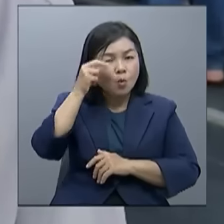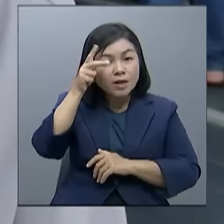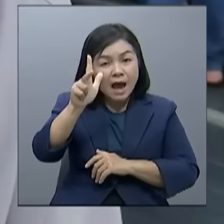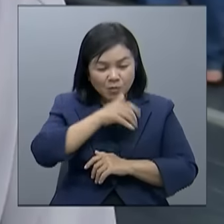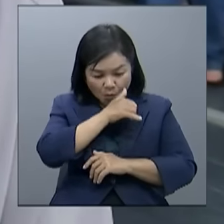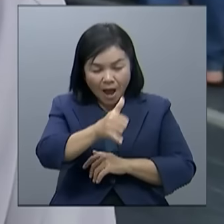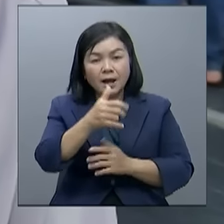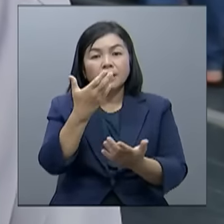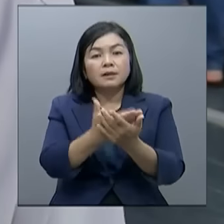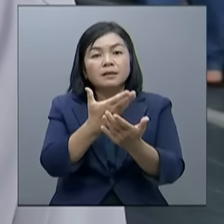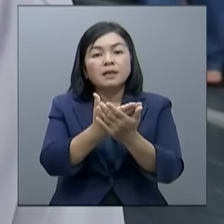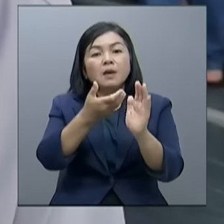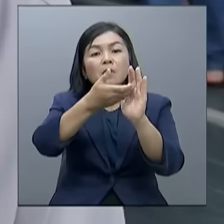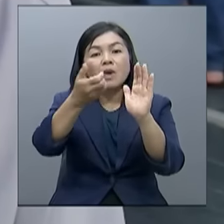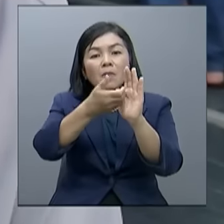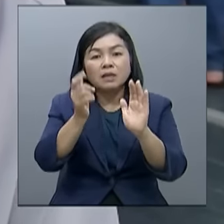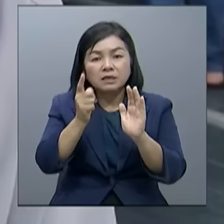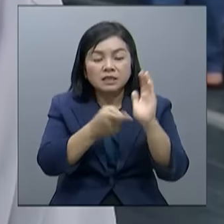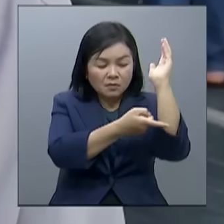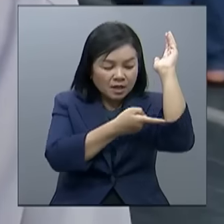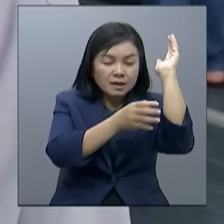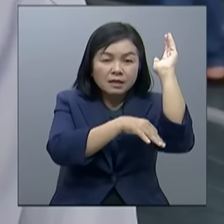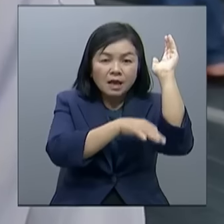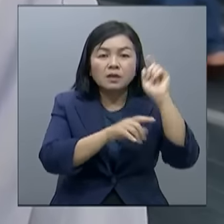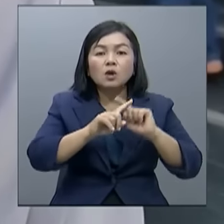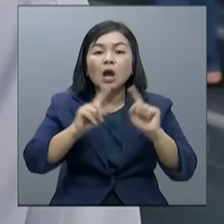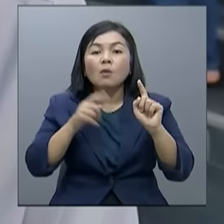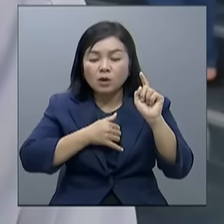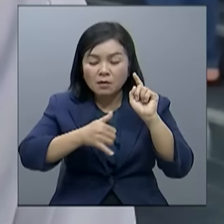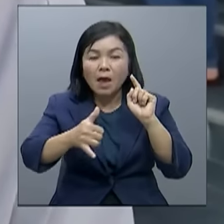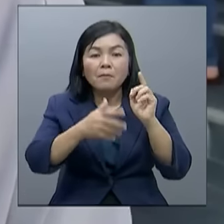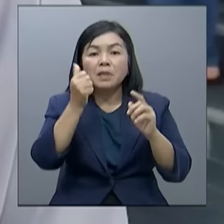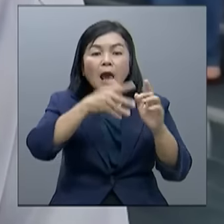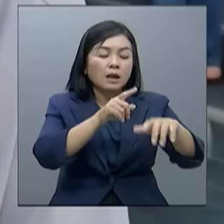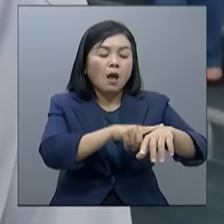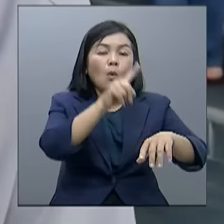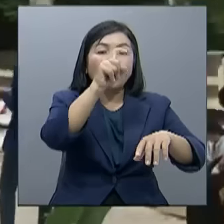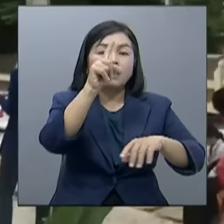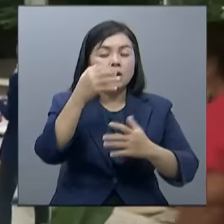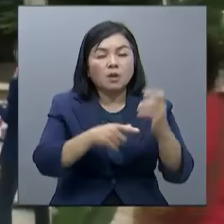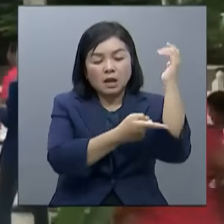านี่อีกจริงๆงั้นจะไปตัดแต่ว่าวันนี้พอมาที่นี่ตัดไม่ได้เลยมันก็เที่ยงแล้วเลย